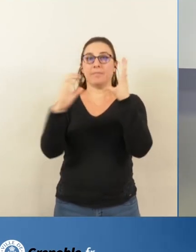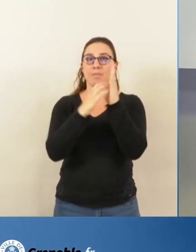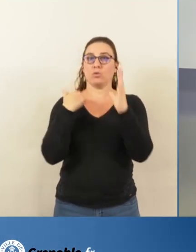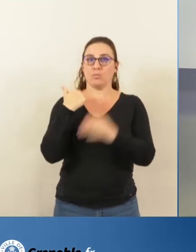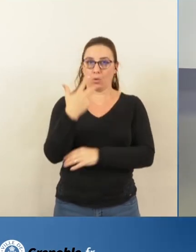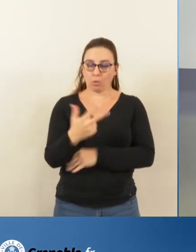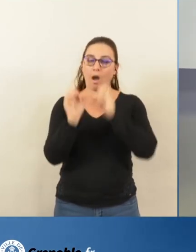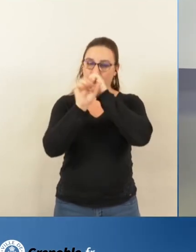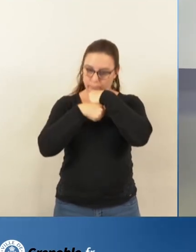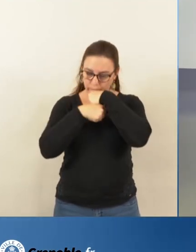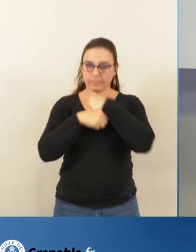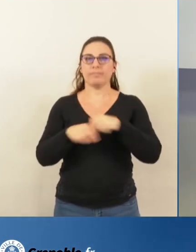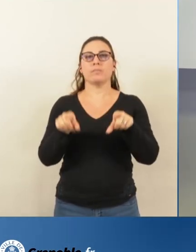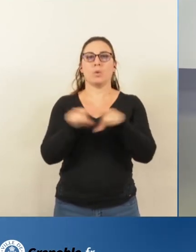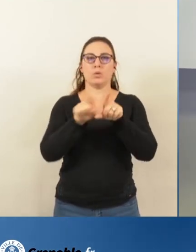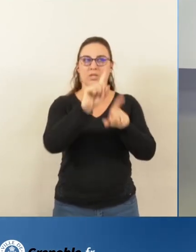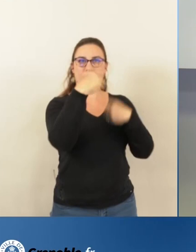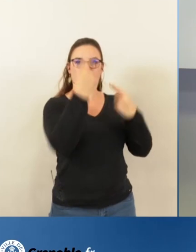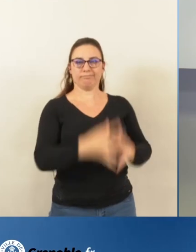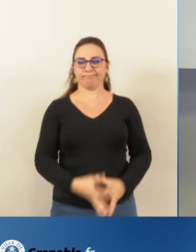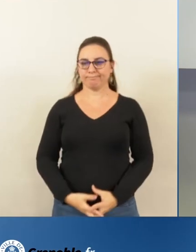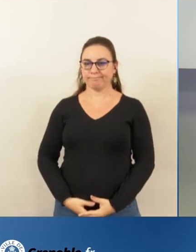bulletin secret ainsi que demander